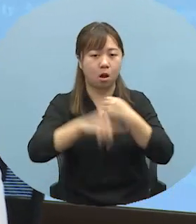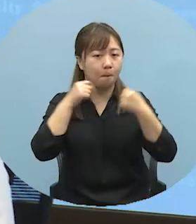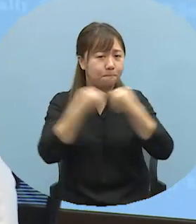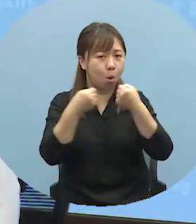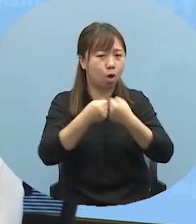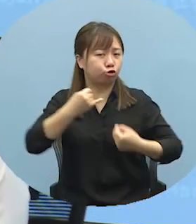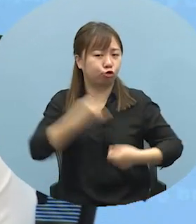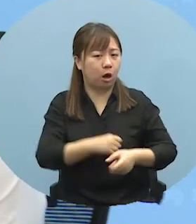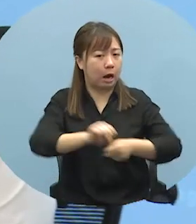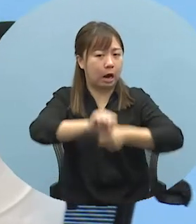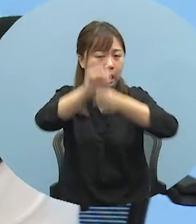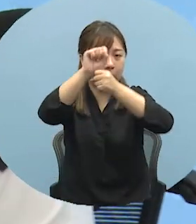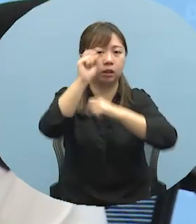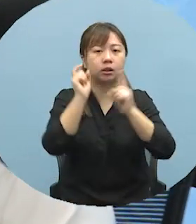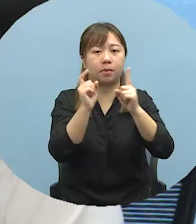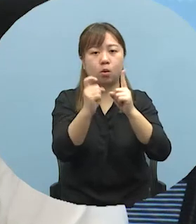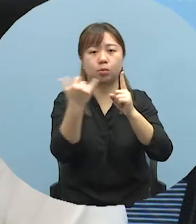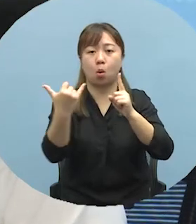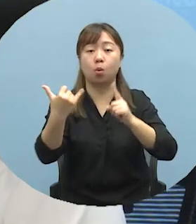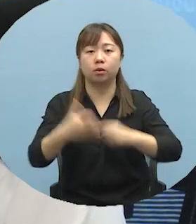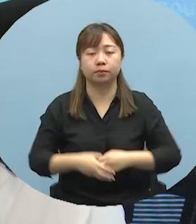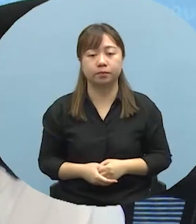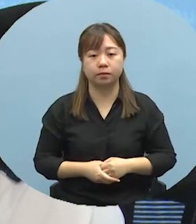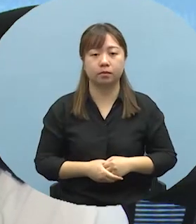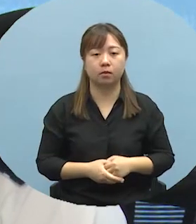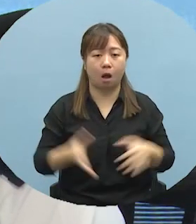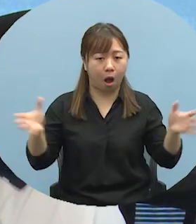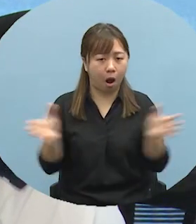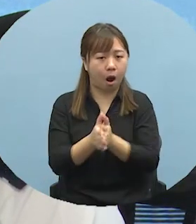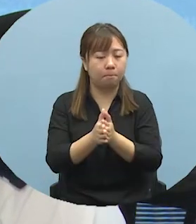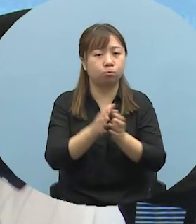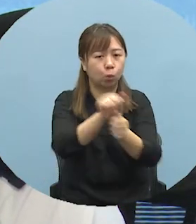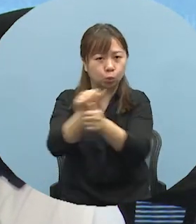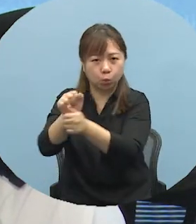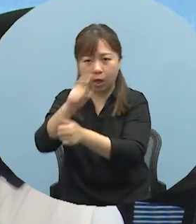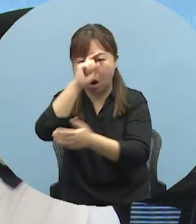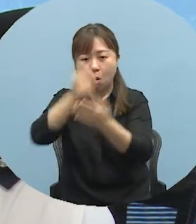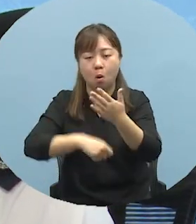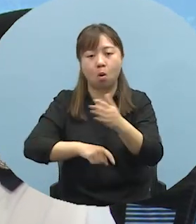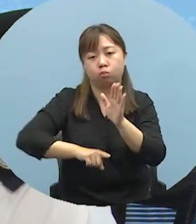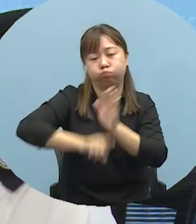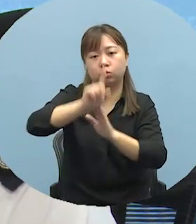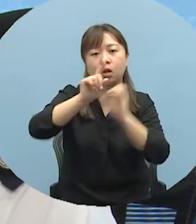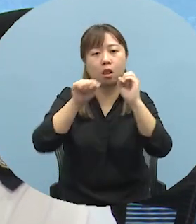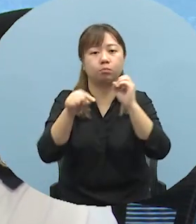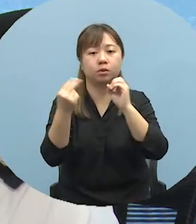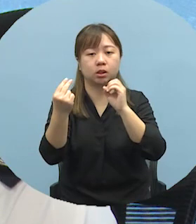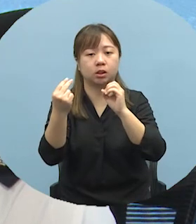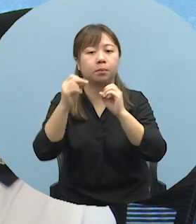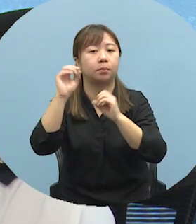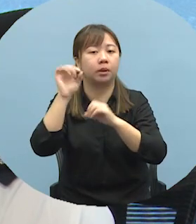咧增加咗196宗，整體嘅破案率咧亦都回升